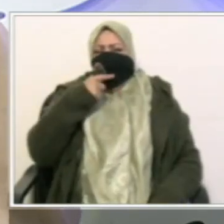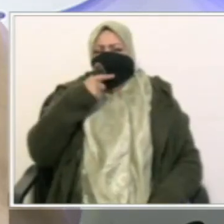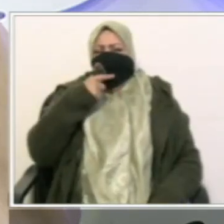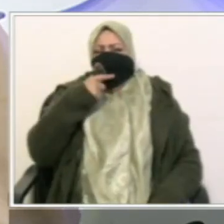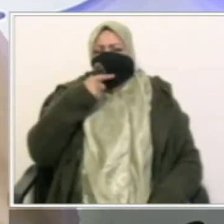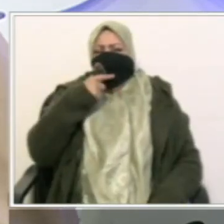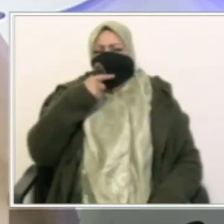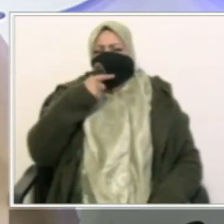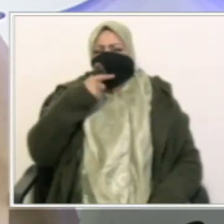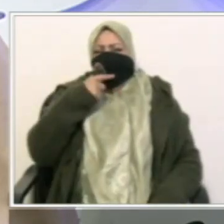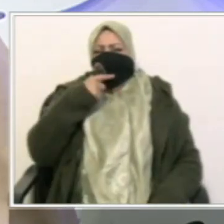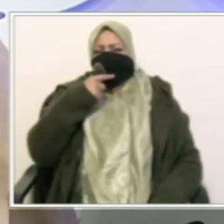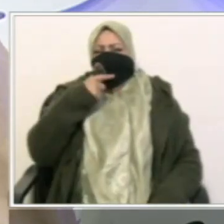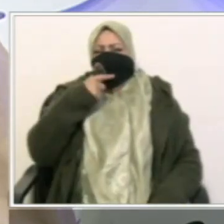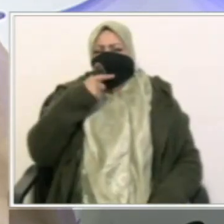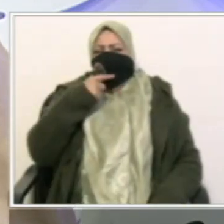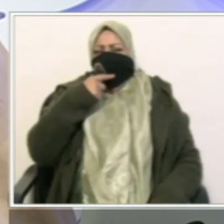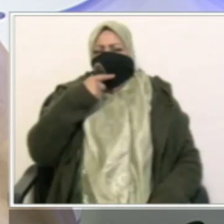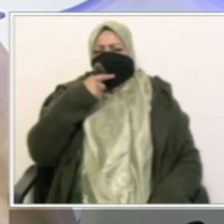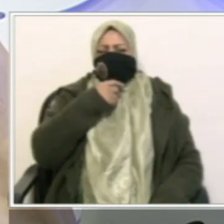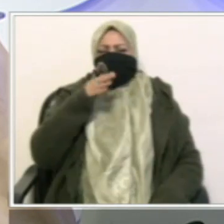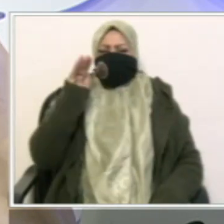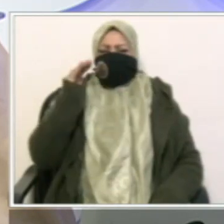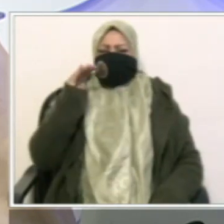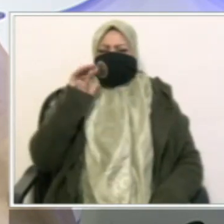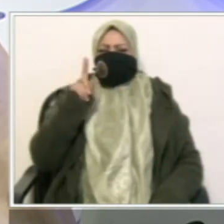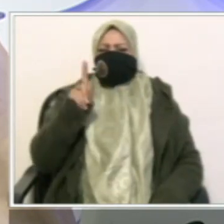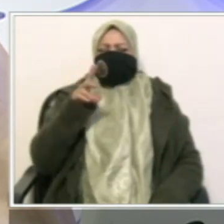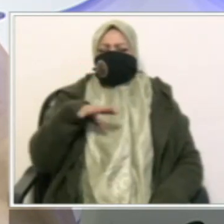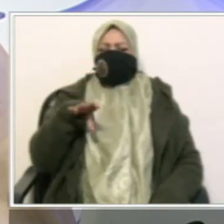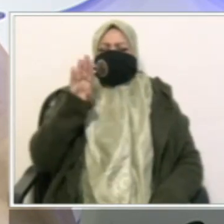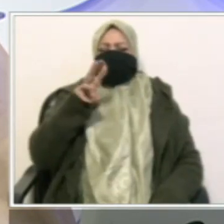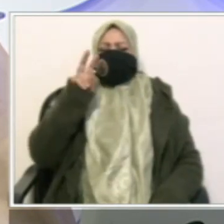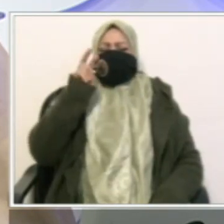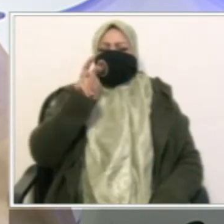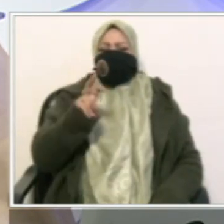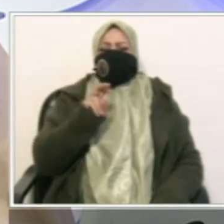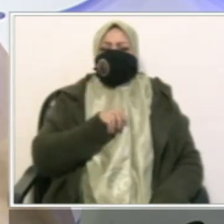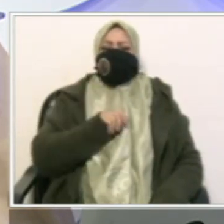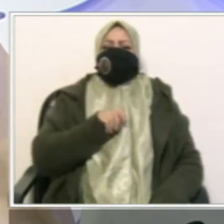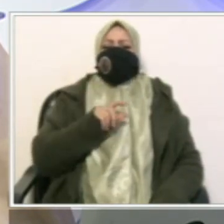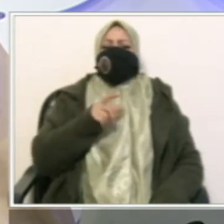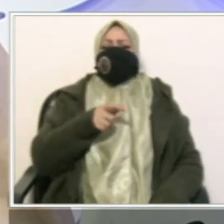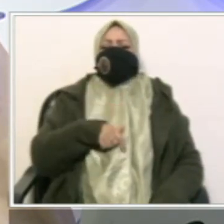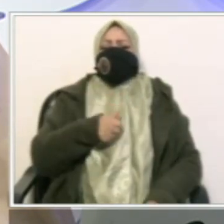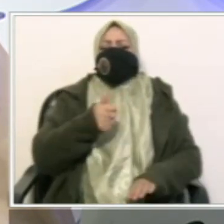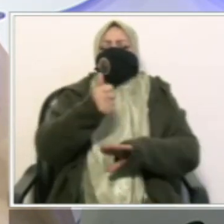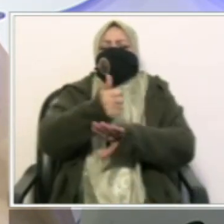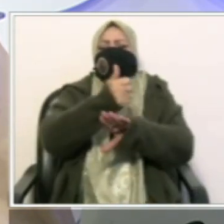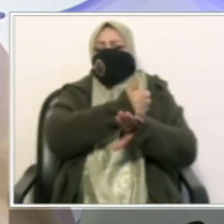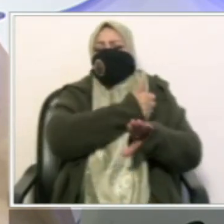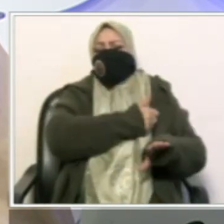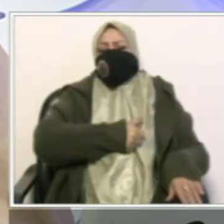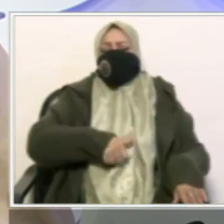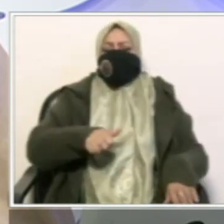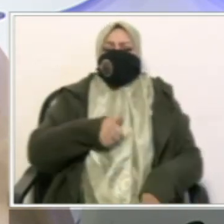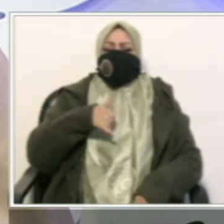وبغيرهم وبالقادة وبصلاح الدين ومن العرب ومن الأكراد ومن الأمازيغ